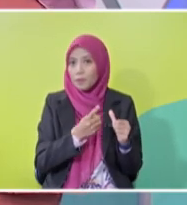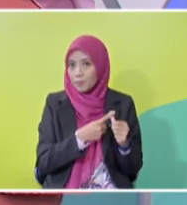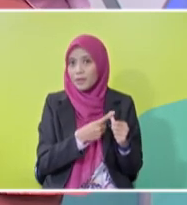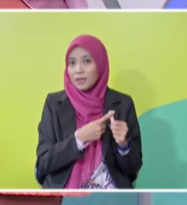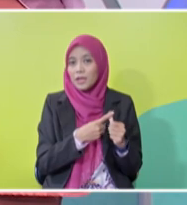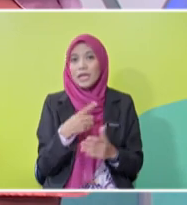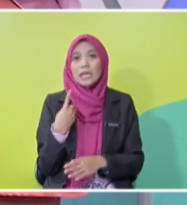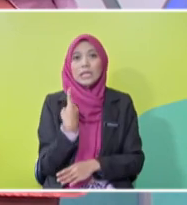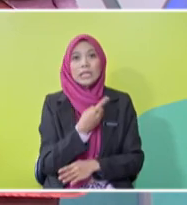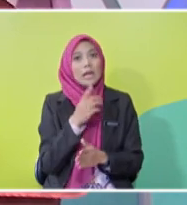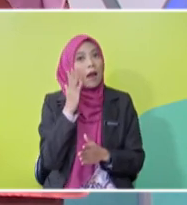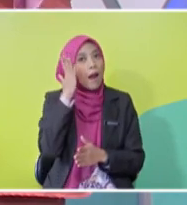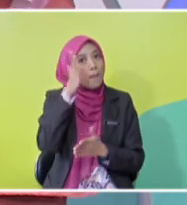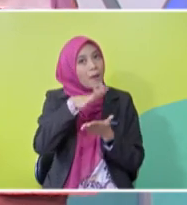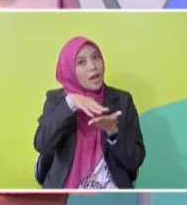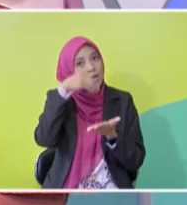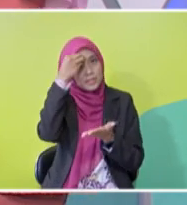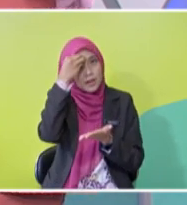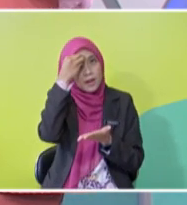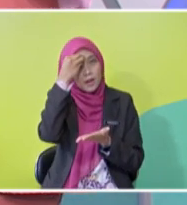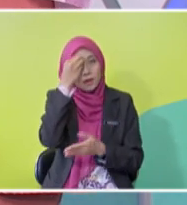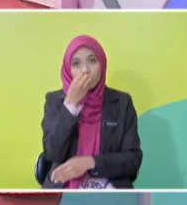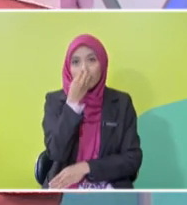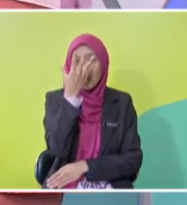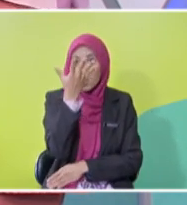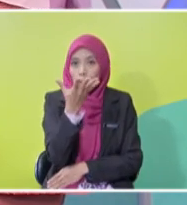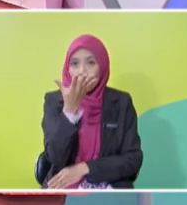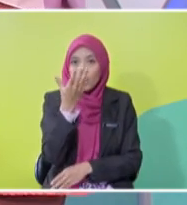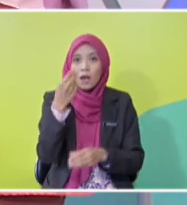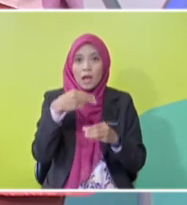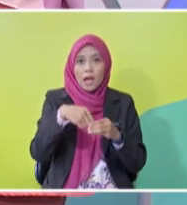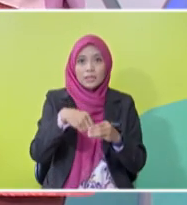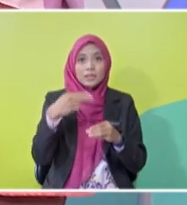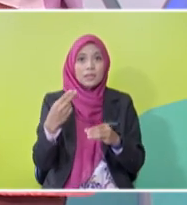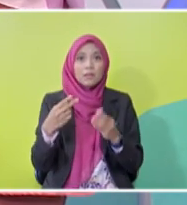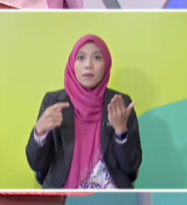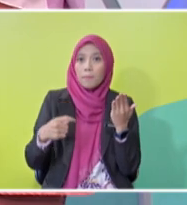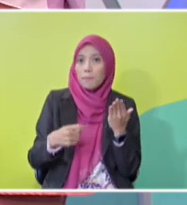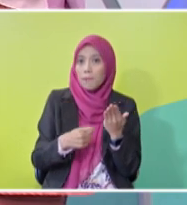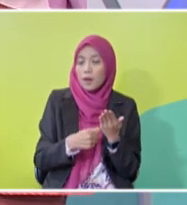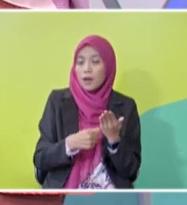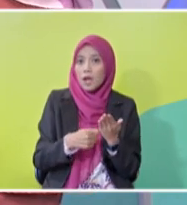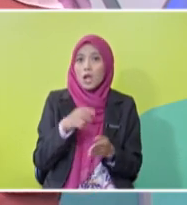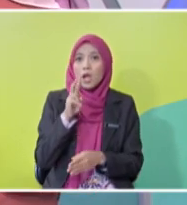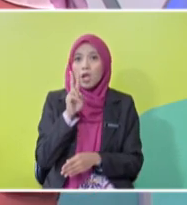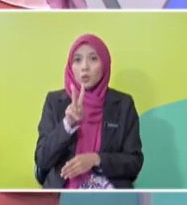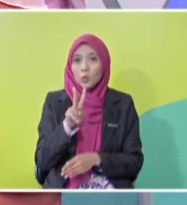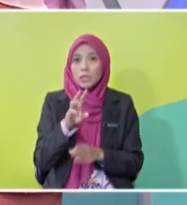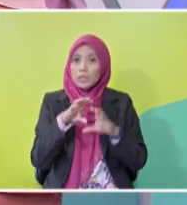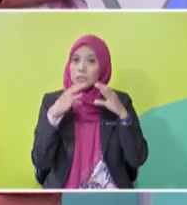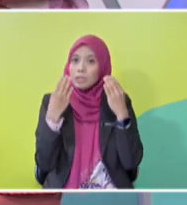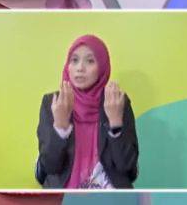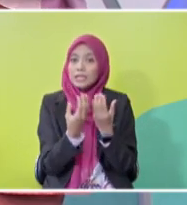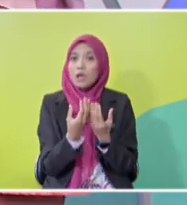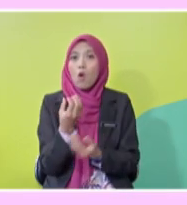akan belajar untuk menyatakan hasil tambah 2 himpunan objek 2 himpunan objek oke